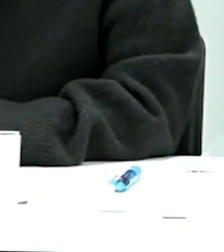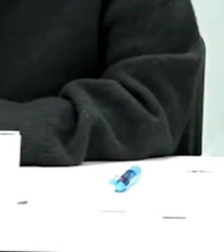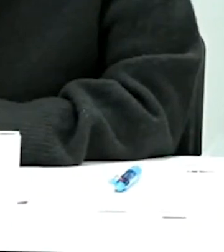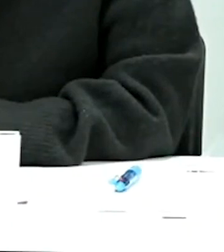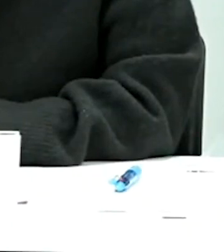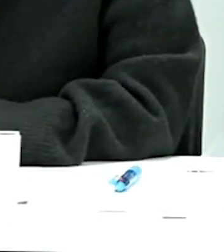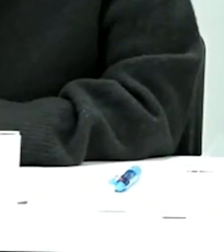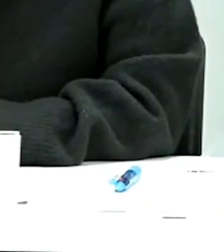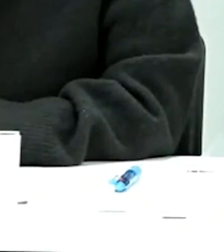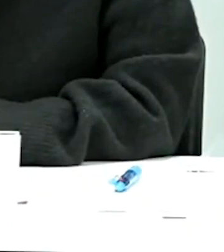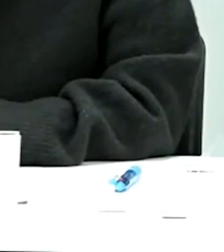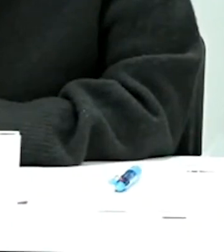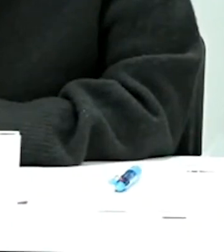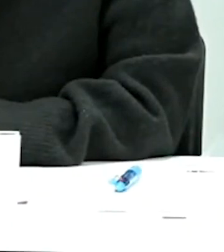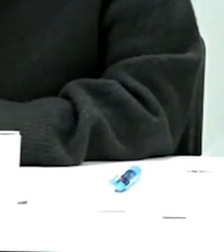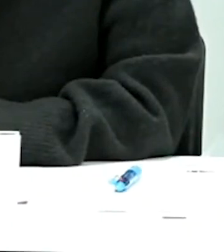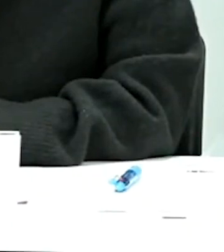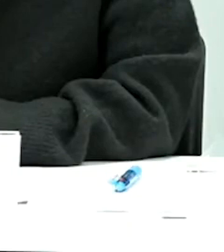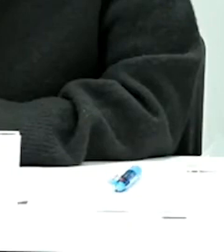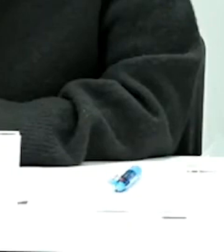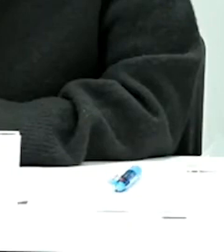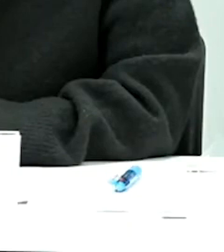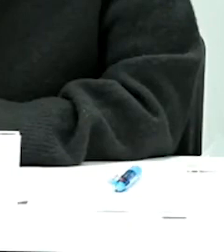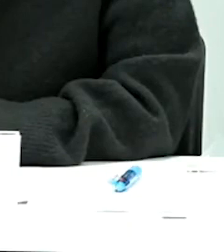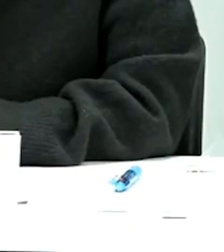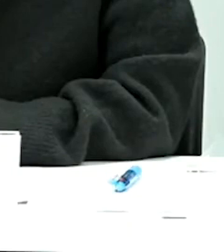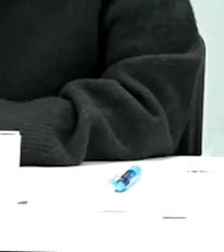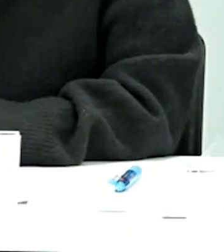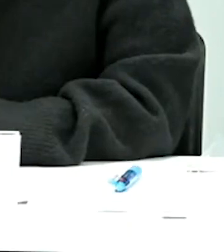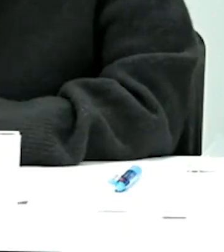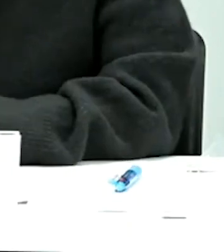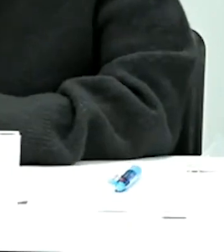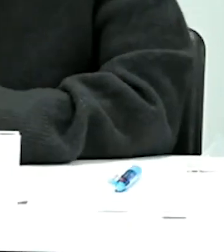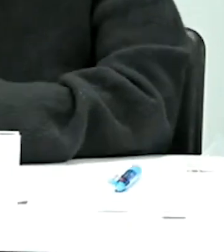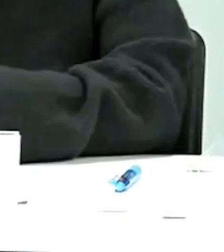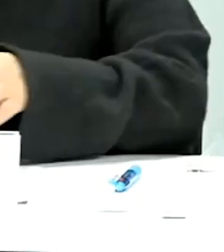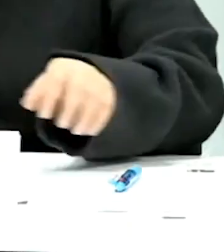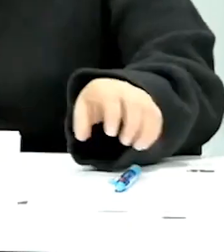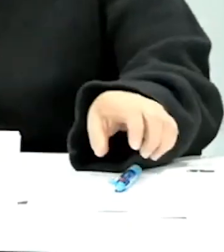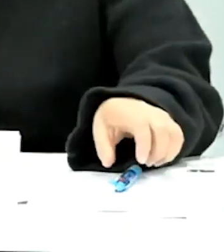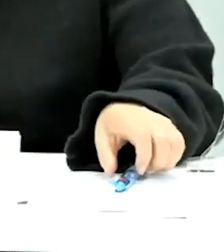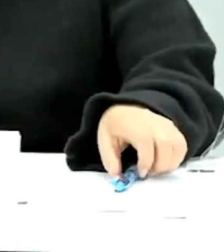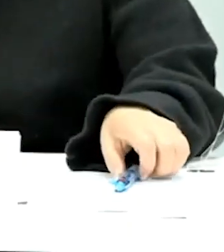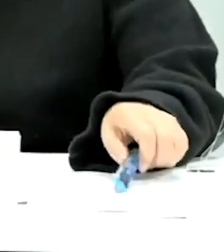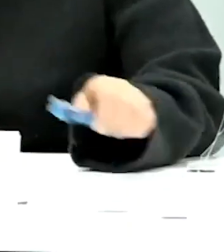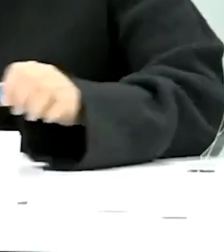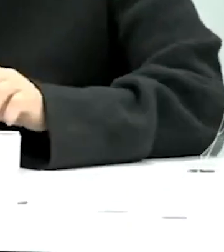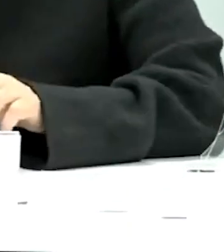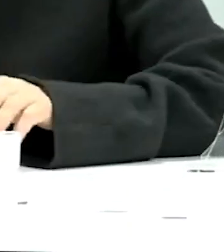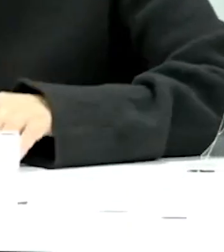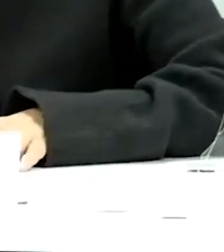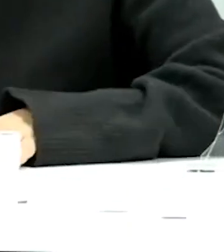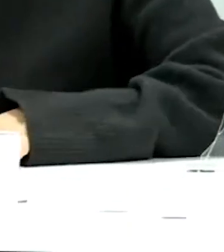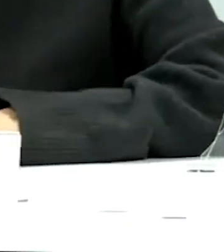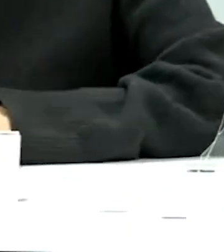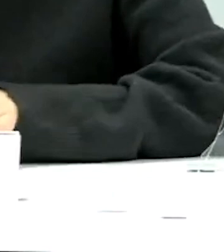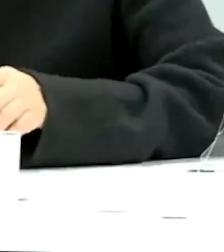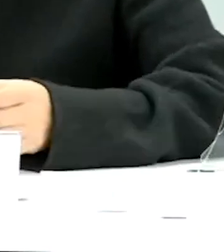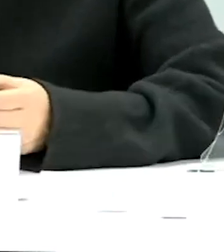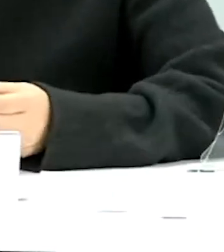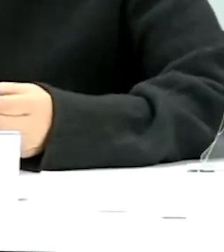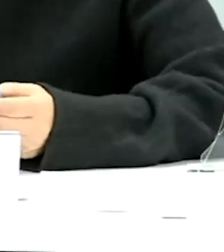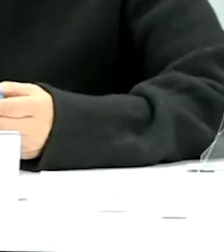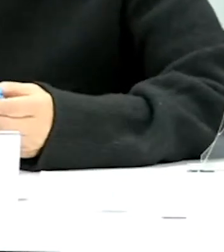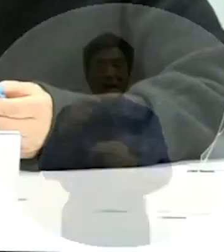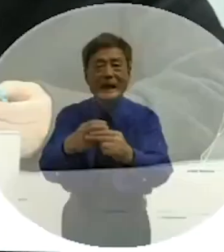本部に集約されているっていう事の良し悪しっていうのもあってあの党本部として大きなボランティアセンターを組めるという場合は